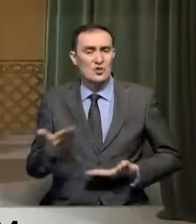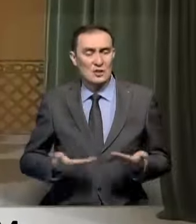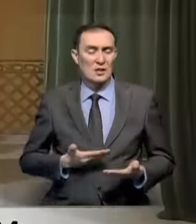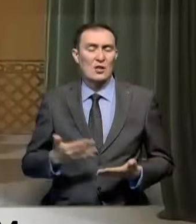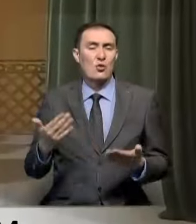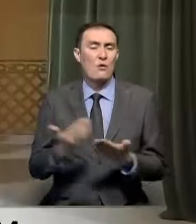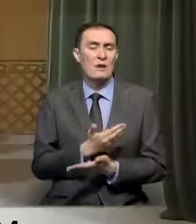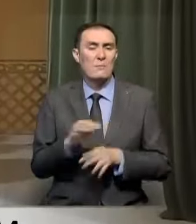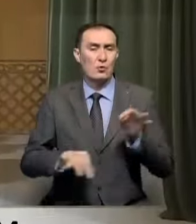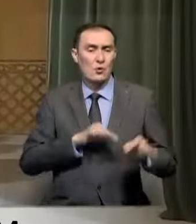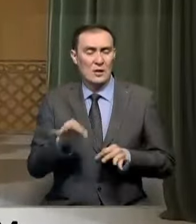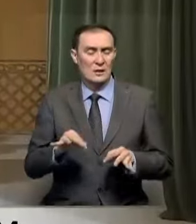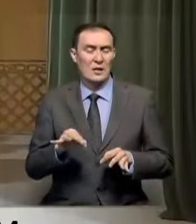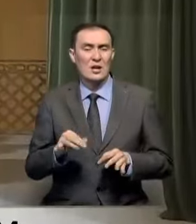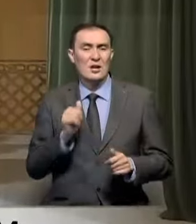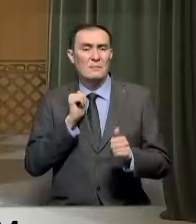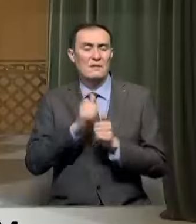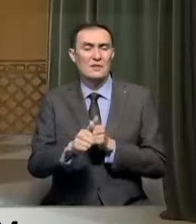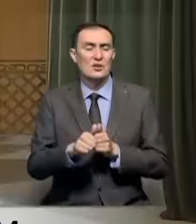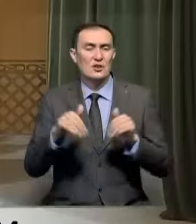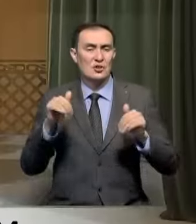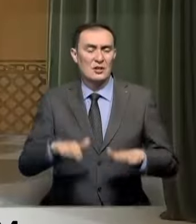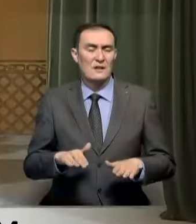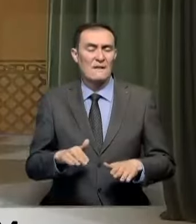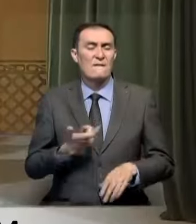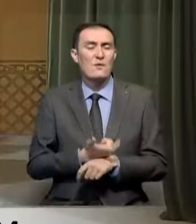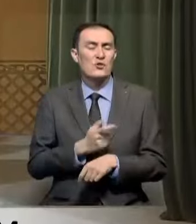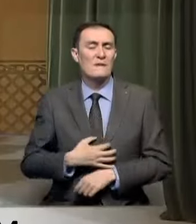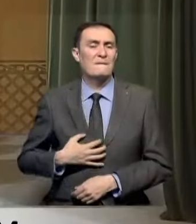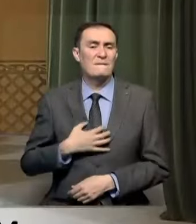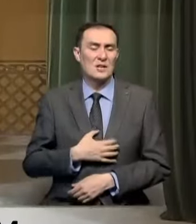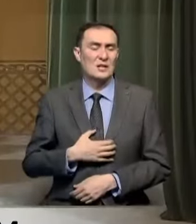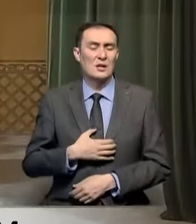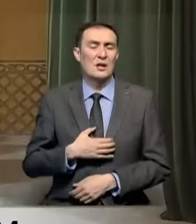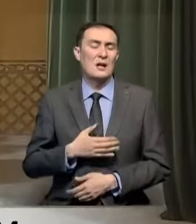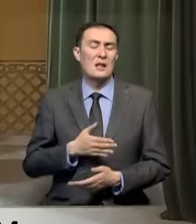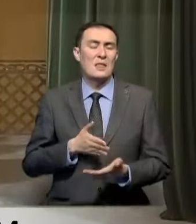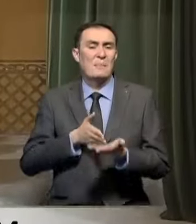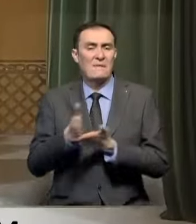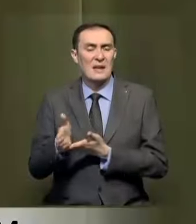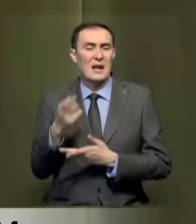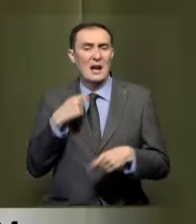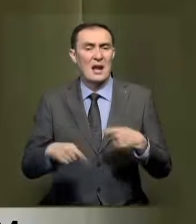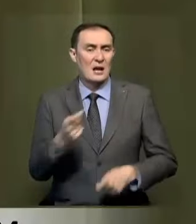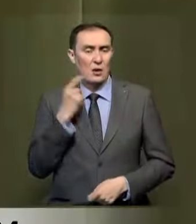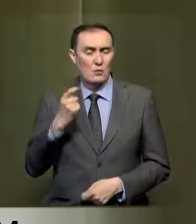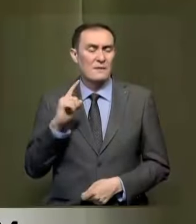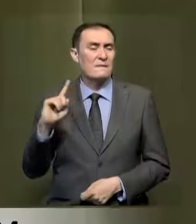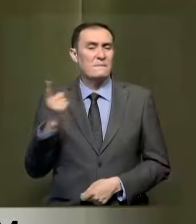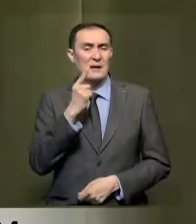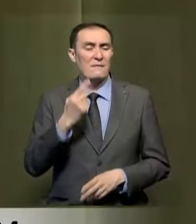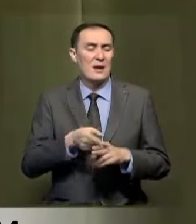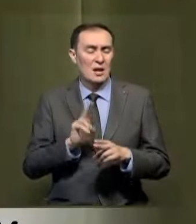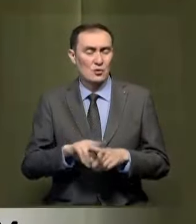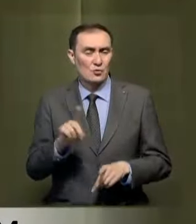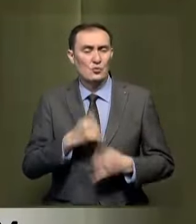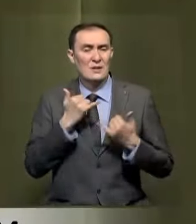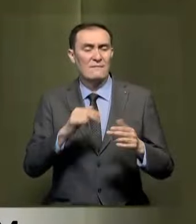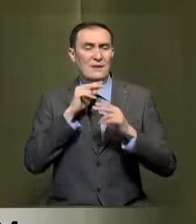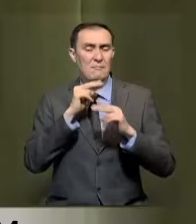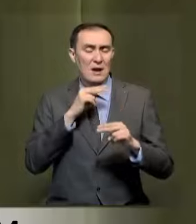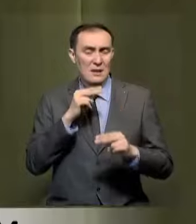инновационные проекты и прорывные решения в критически жх для в черед следует уделить